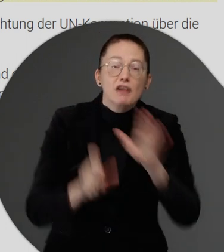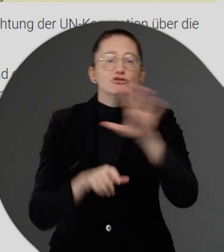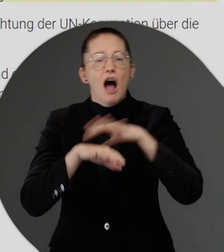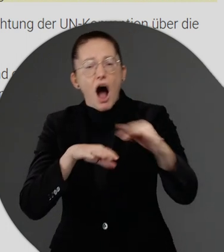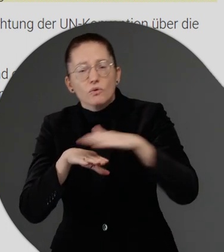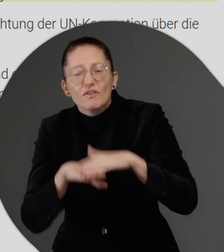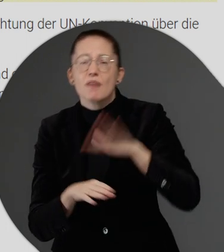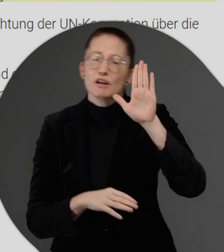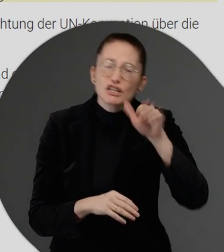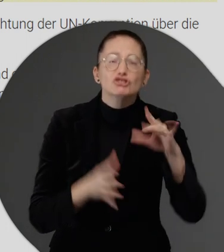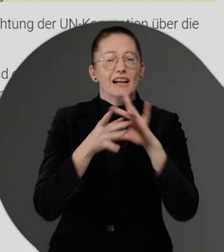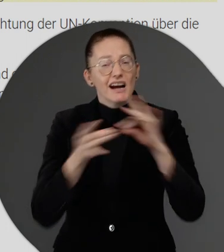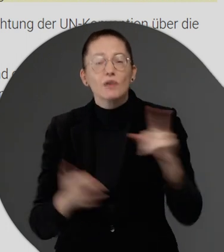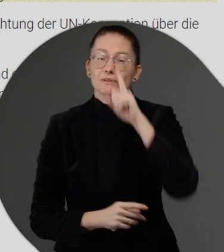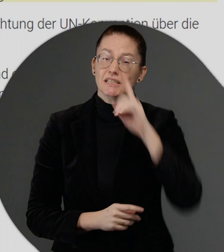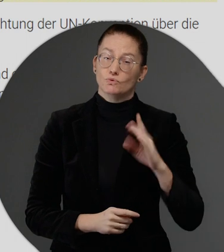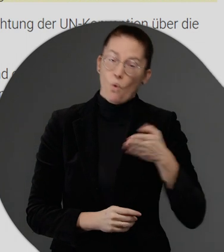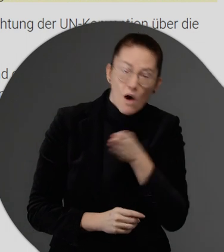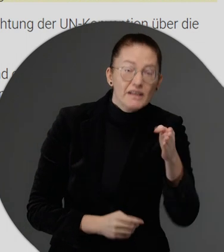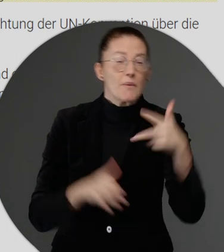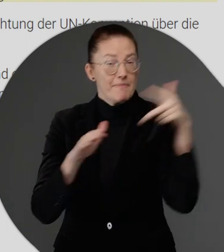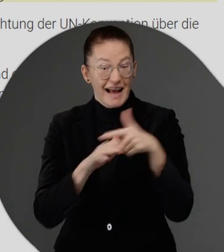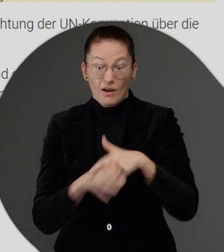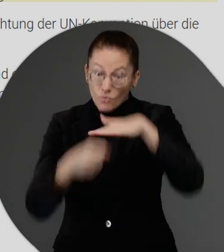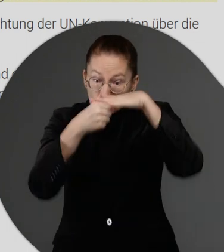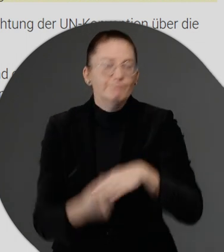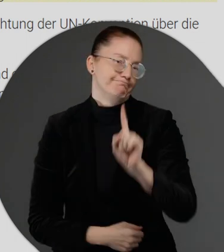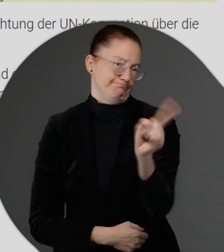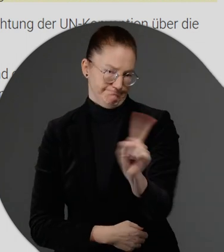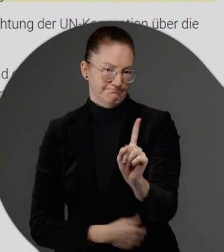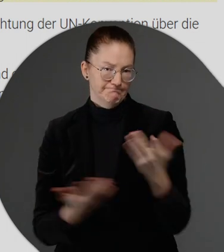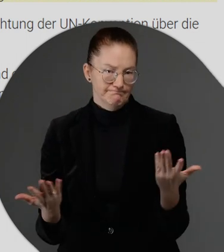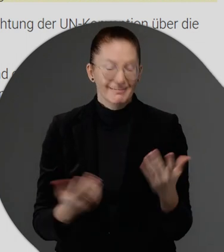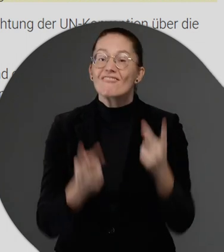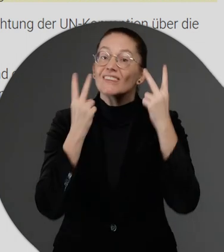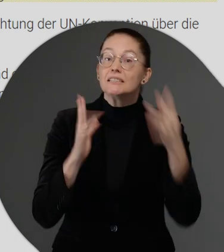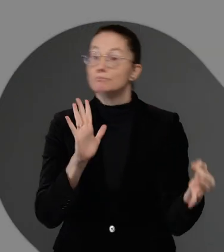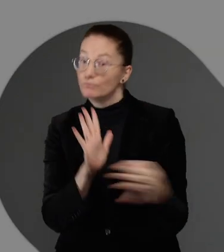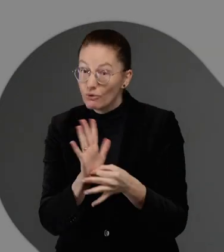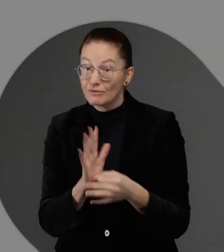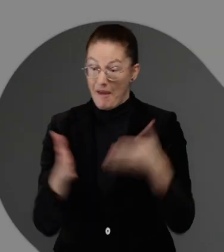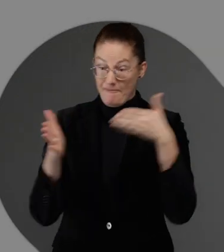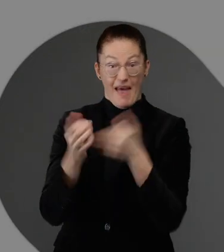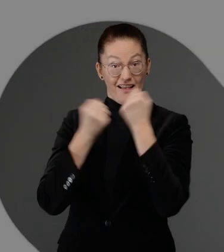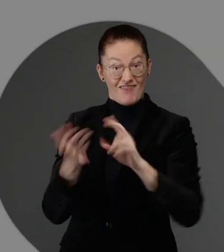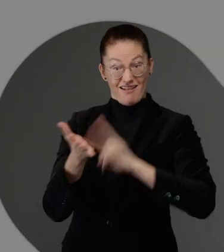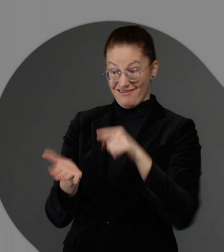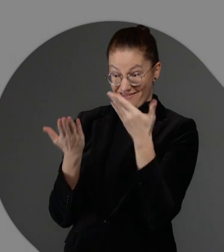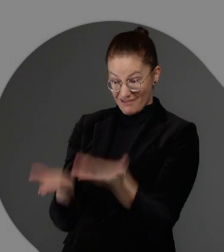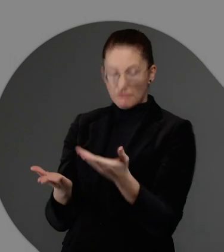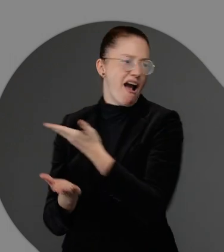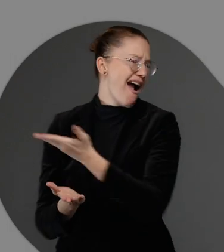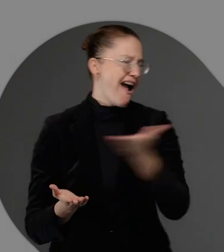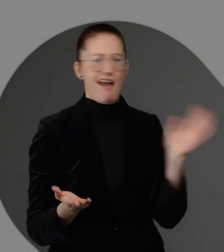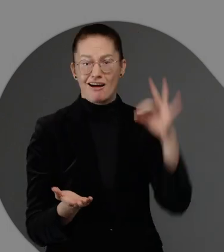ihrer Hautfarbe, Geschlecht, Religion, sexueller Orientierung und Behinderung nicht diskriminiert werden dürfen. Der wichtigste Punkt: Alle